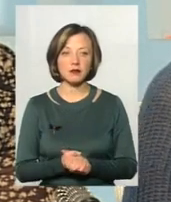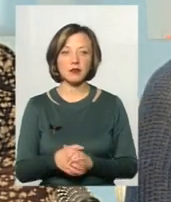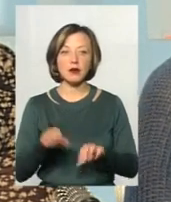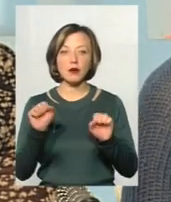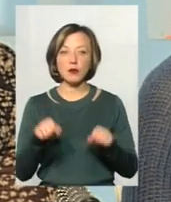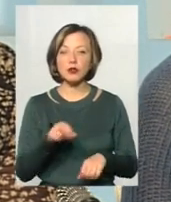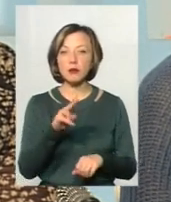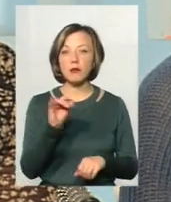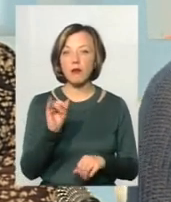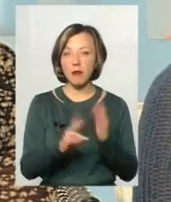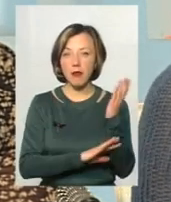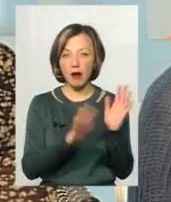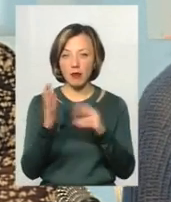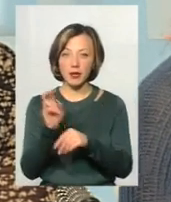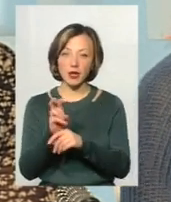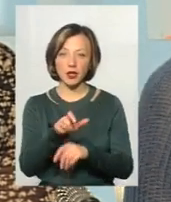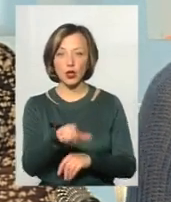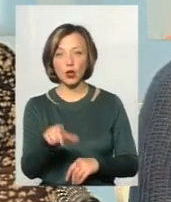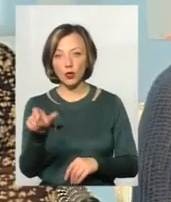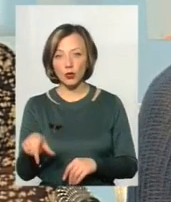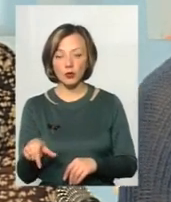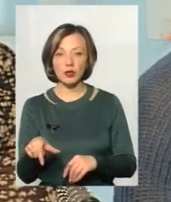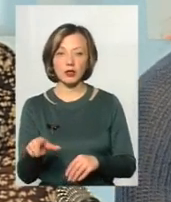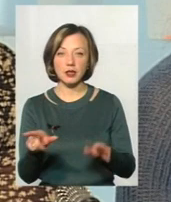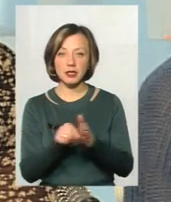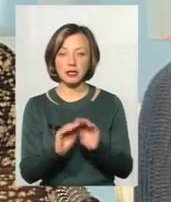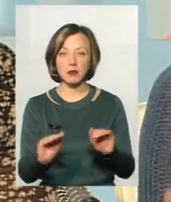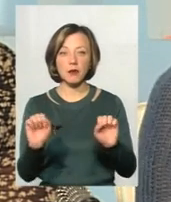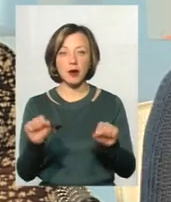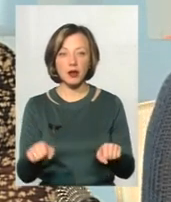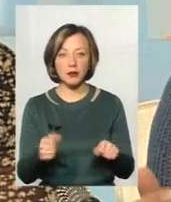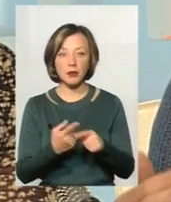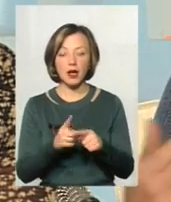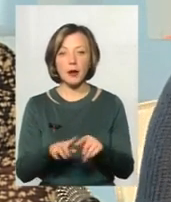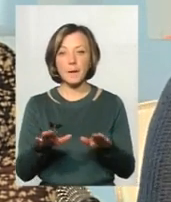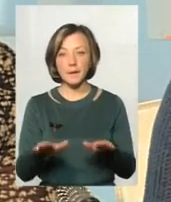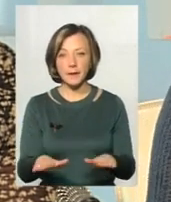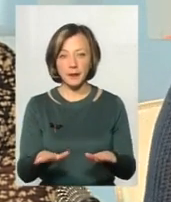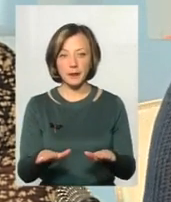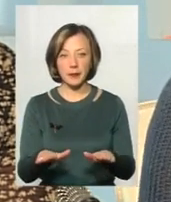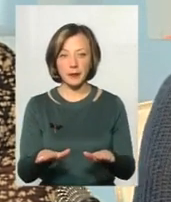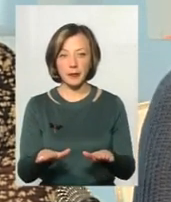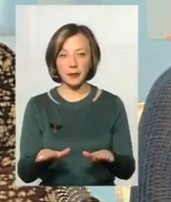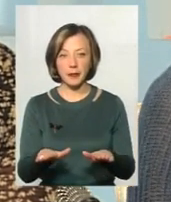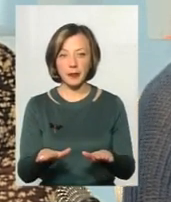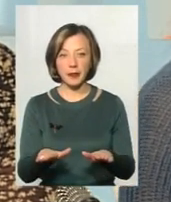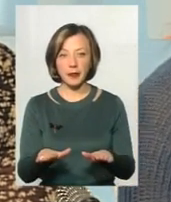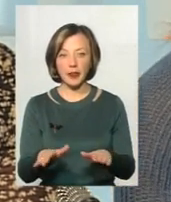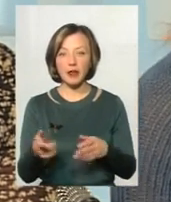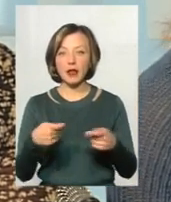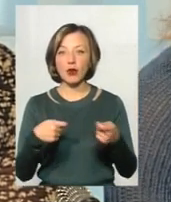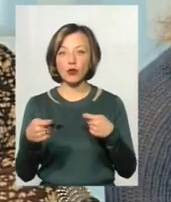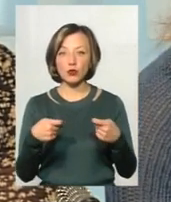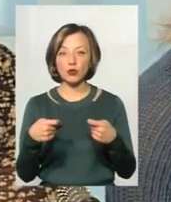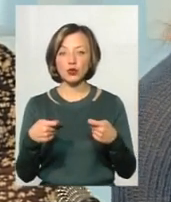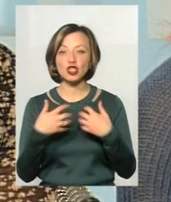быть, в парке, и вот туда бы приходили бы, допустим, люди на прогулочку с детьми, и могли бы, вот место у нас гоняют от юности, где торгуют животными, вот